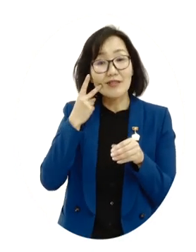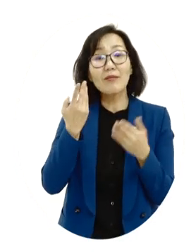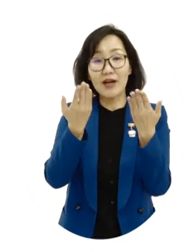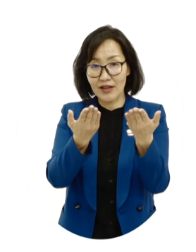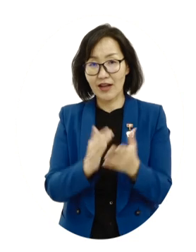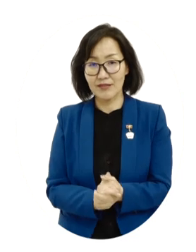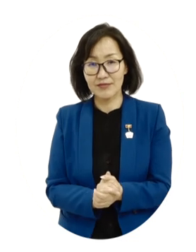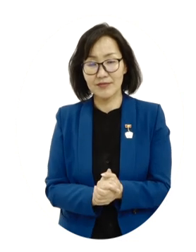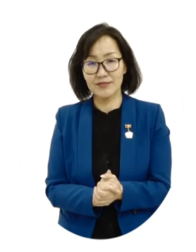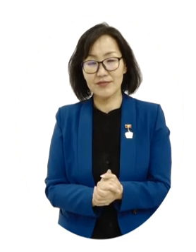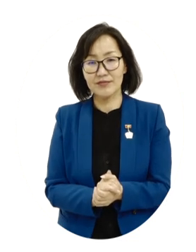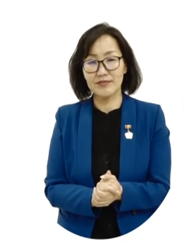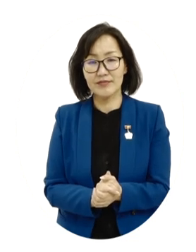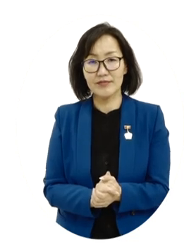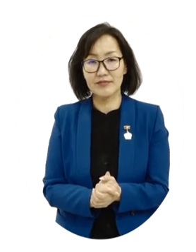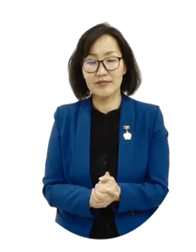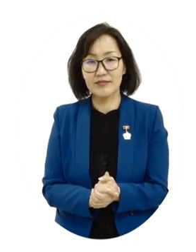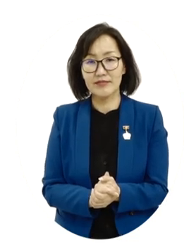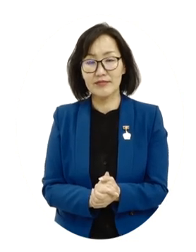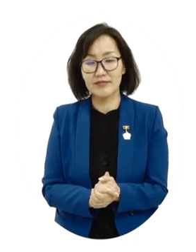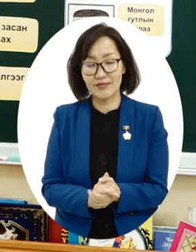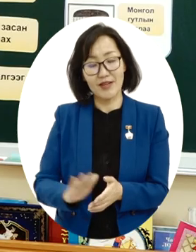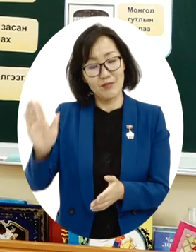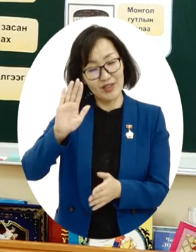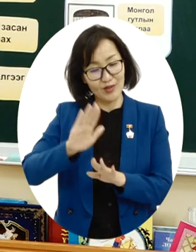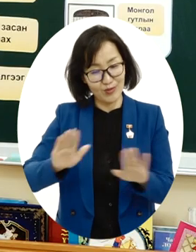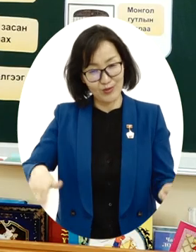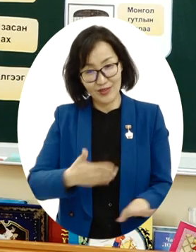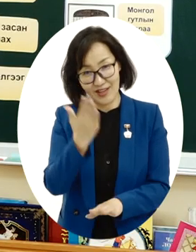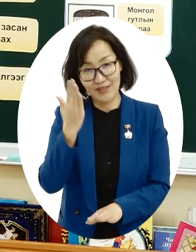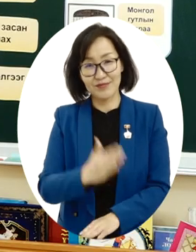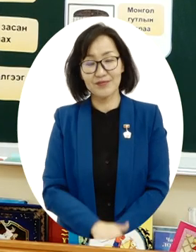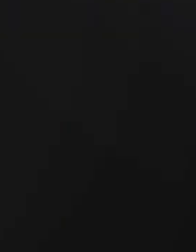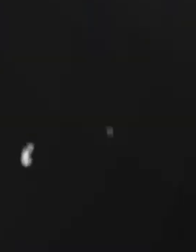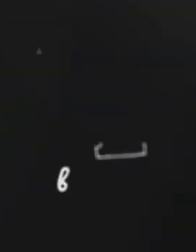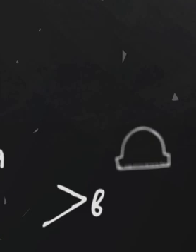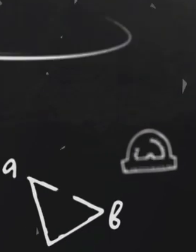Баяртай хүүхдүүдээ.